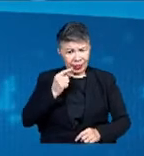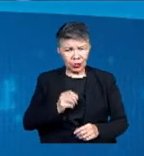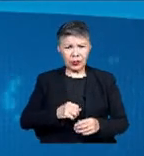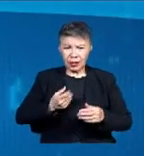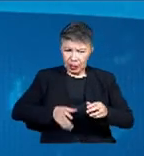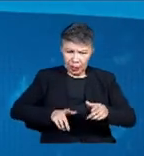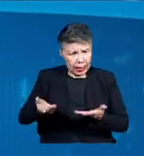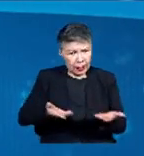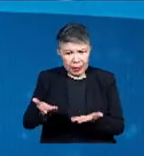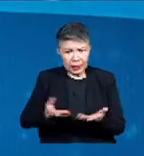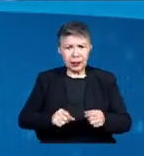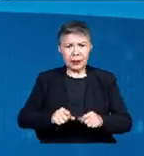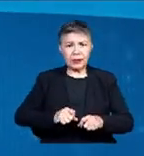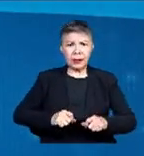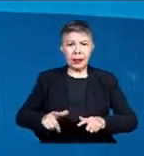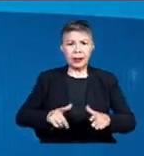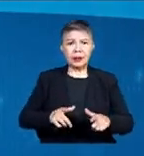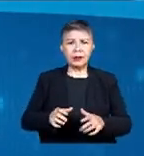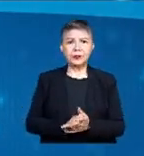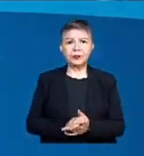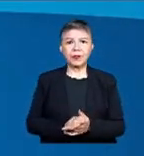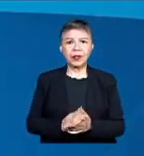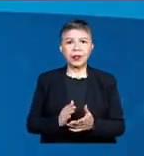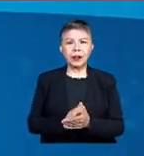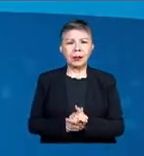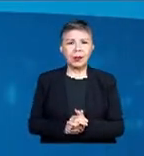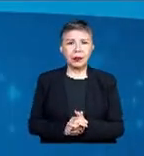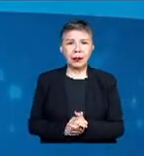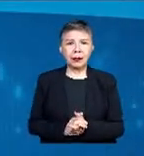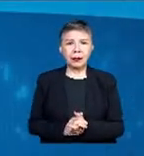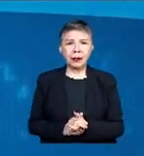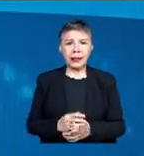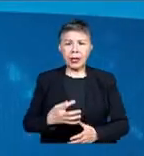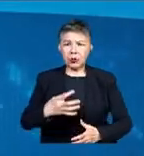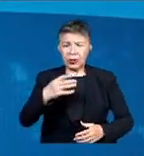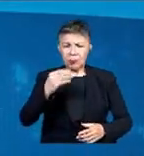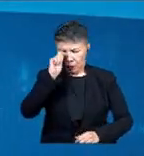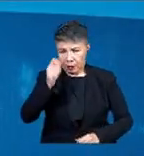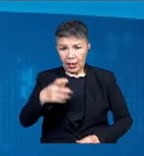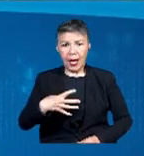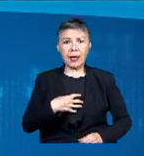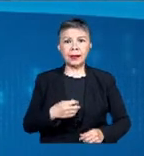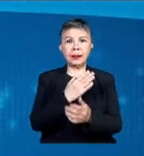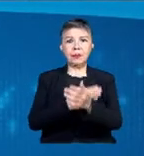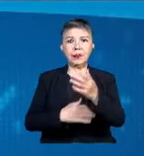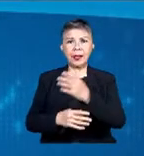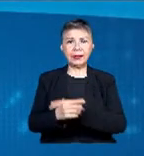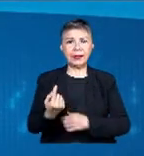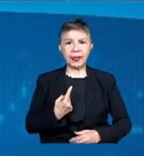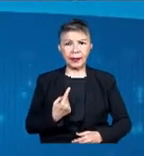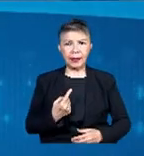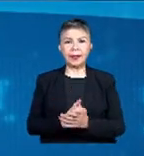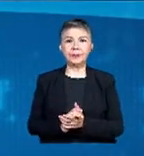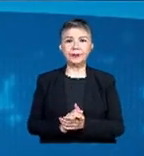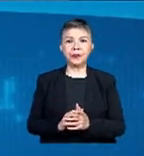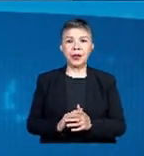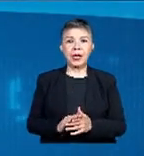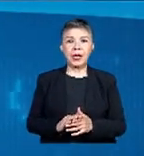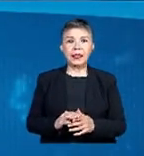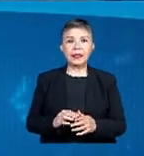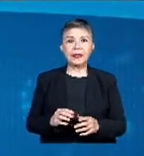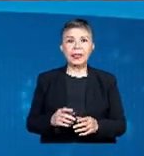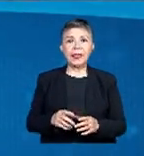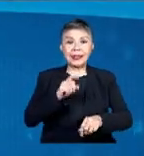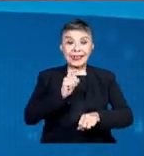tantangan implementasi dan berikut juga tentang awareness terhadap penyandang disabilitas itu sendiri. Jadi, dengan